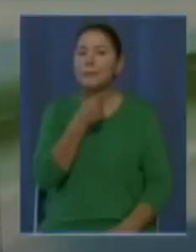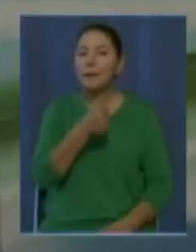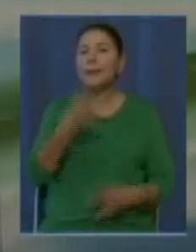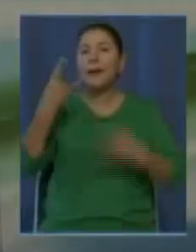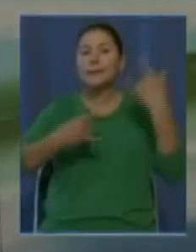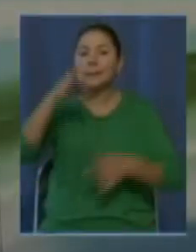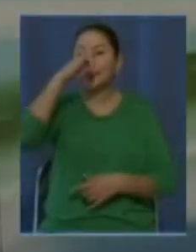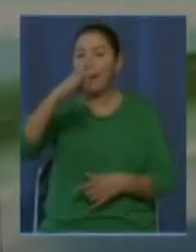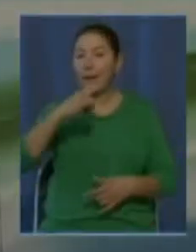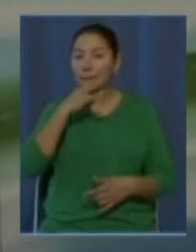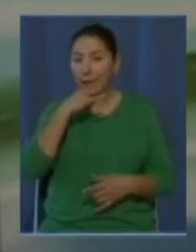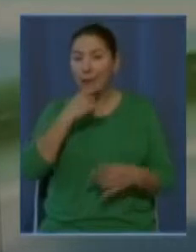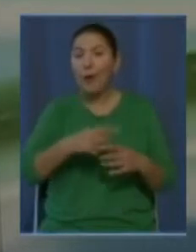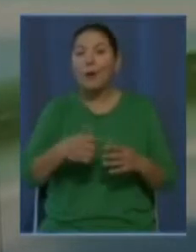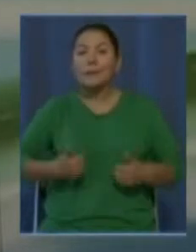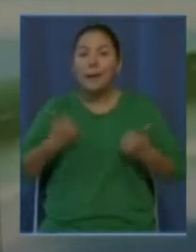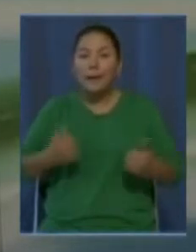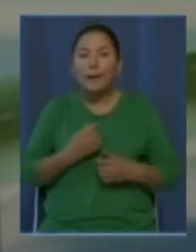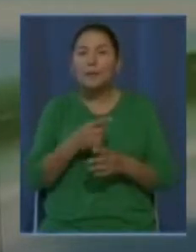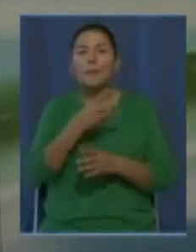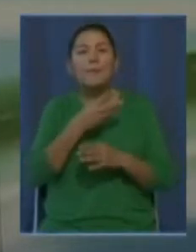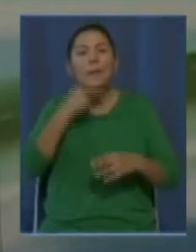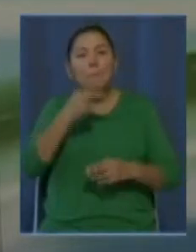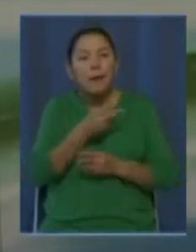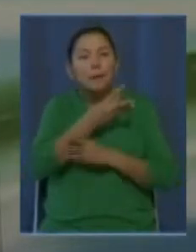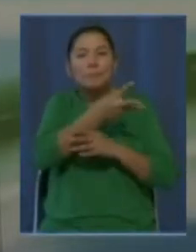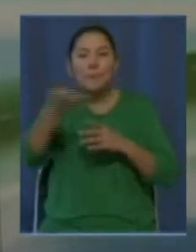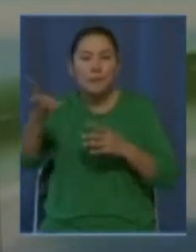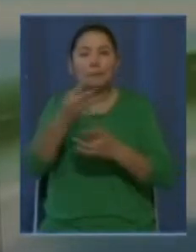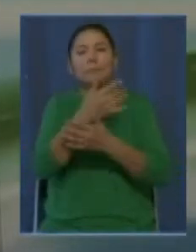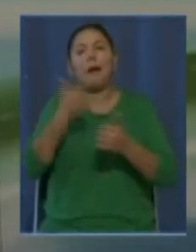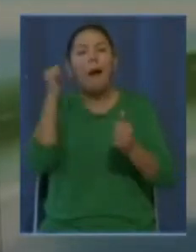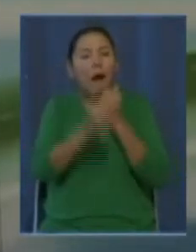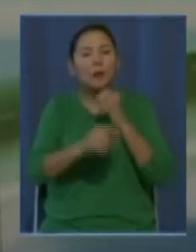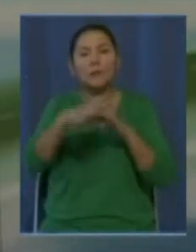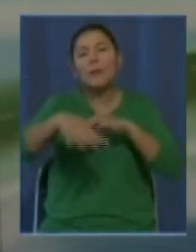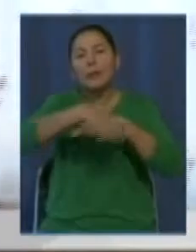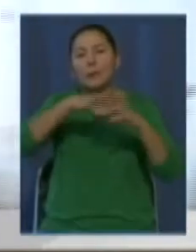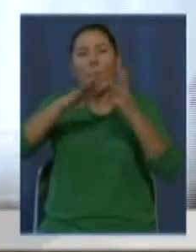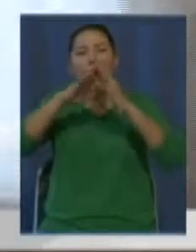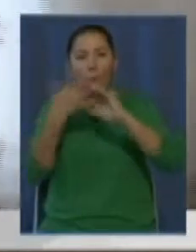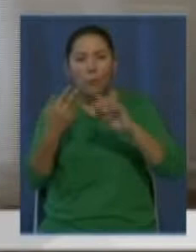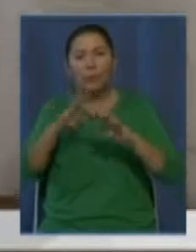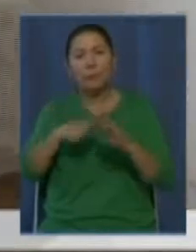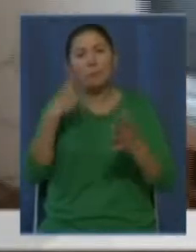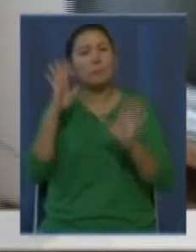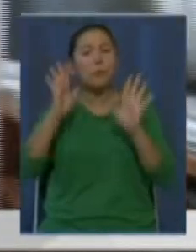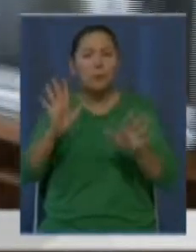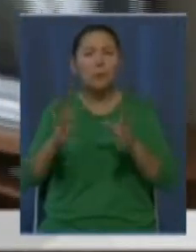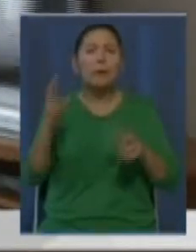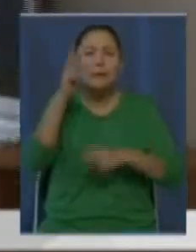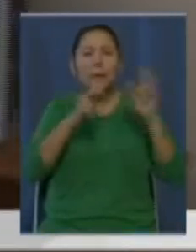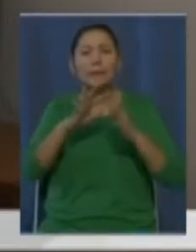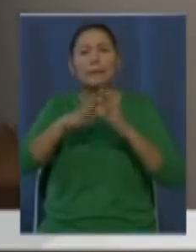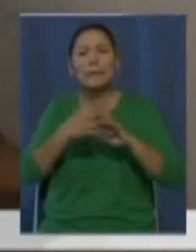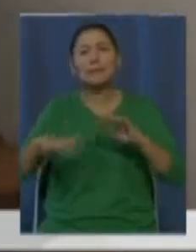Қазақстан Ақтау телеарнасы тұрақты көрермендерінің бірі Сыңғырлау селосында тұрады. 80-ді алқымдаған Күләш Түйішуева төл арнаның барлық бағдарламаларын